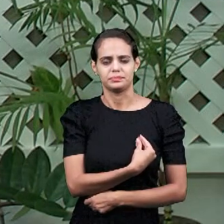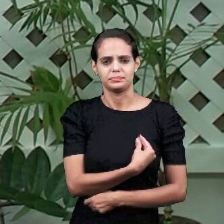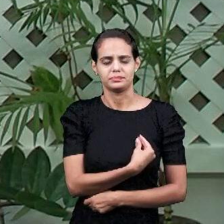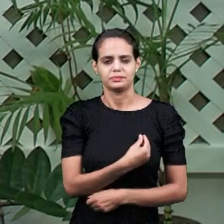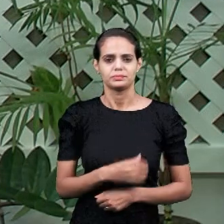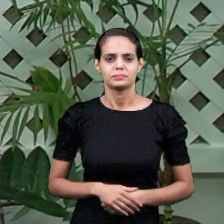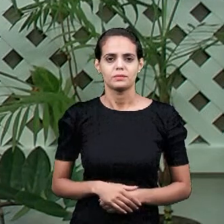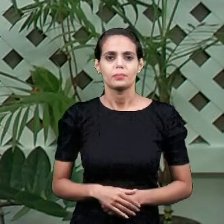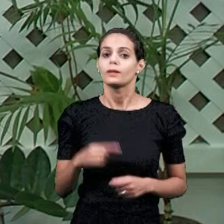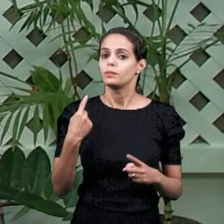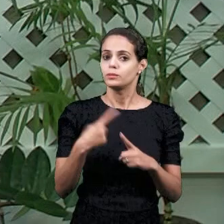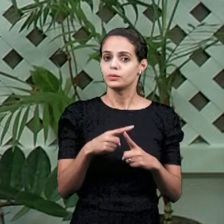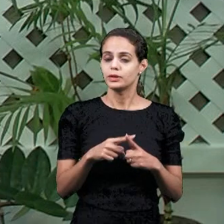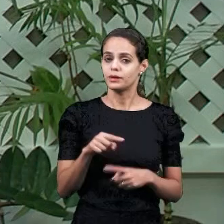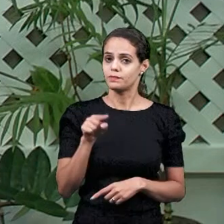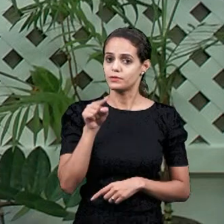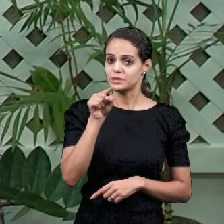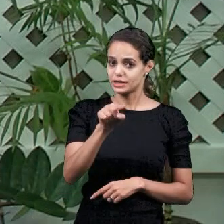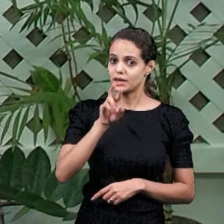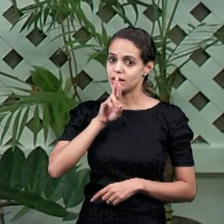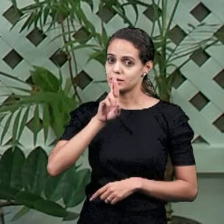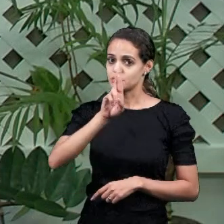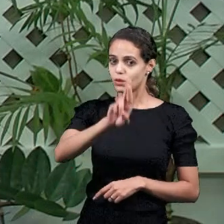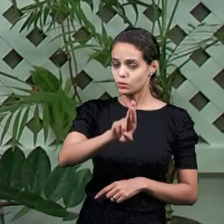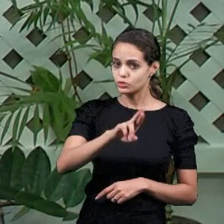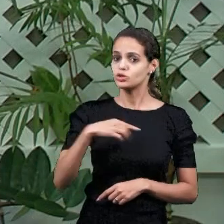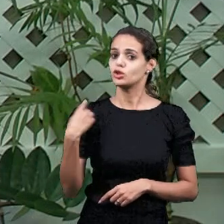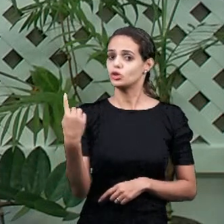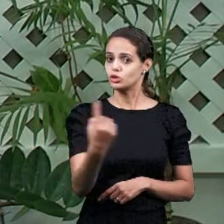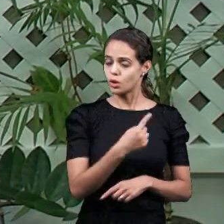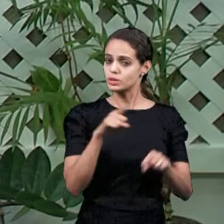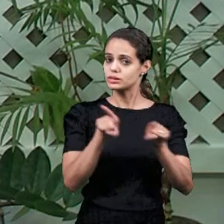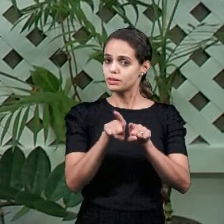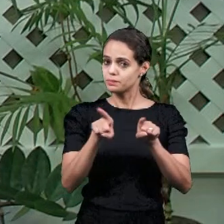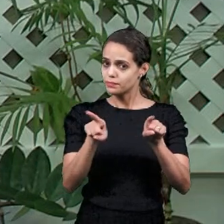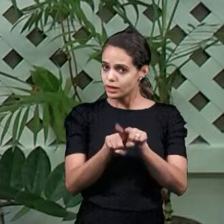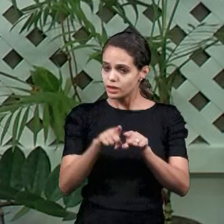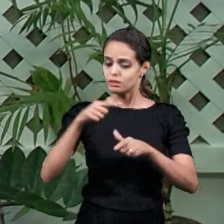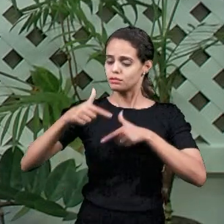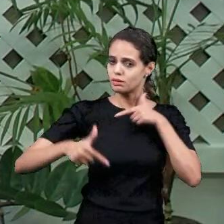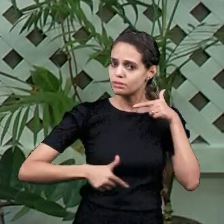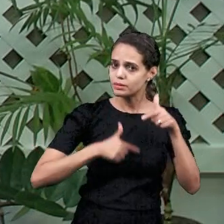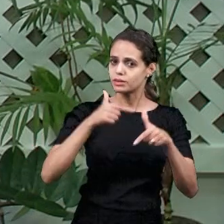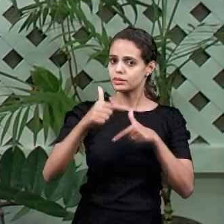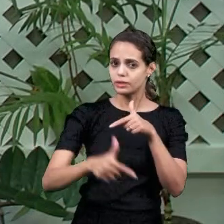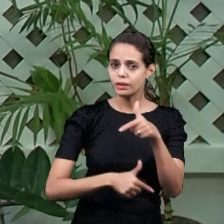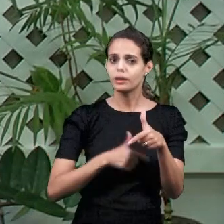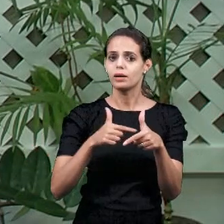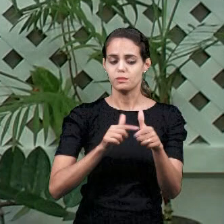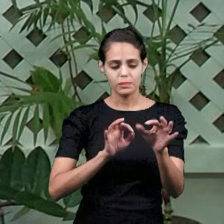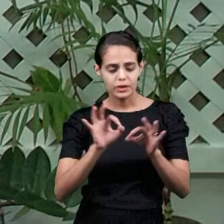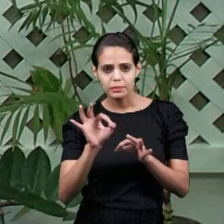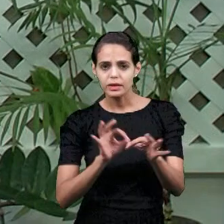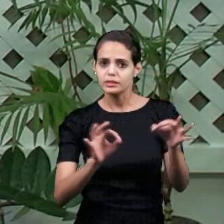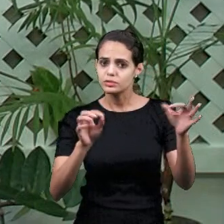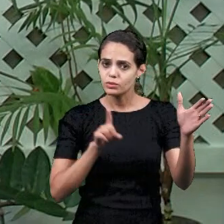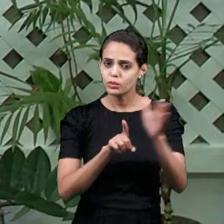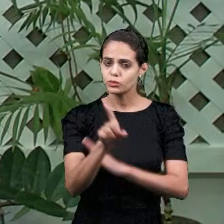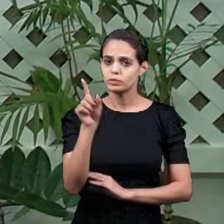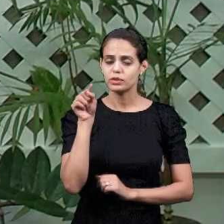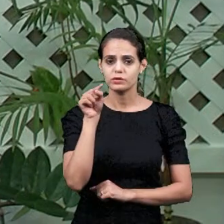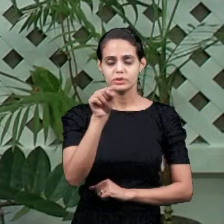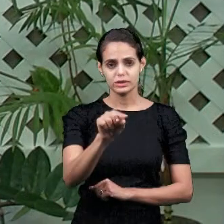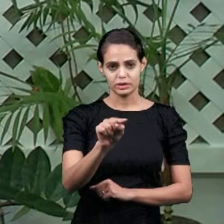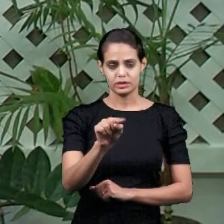nous apportons aussi. C'est notre participation. Nous sommes nourris avec ceux qui vous écrivez, avec ceux qui vous envoyez. Le frère